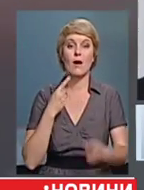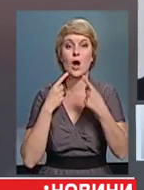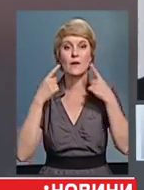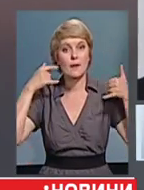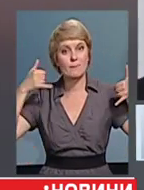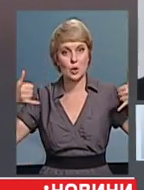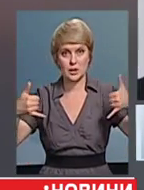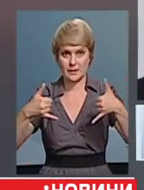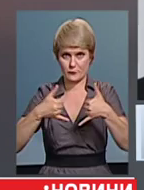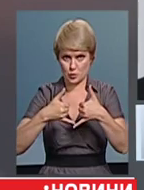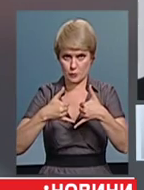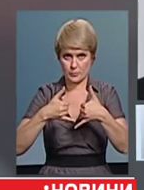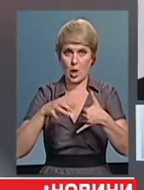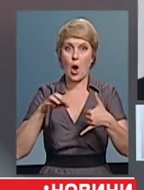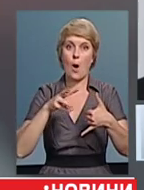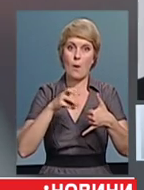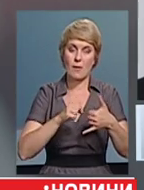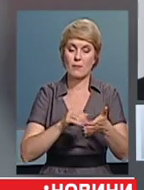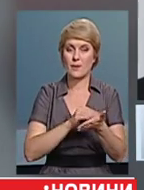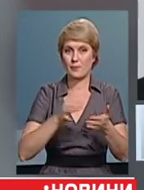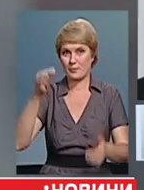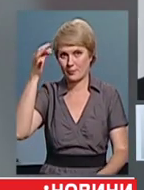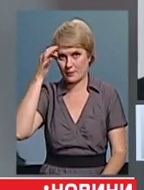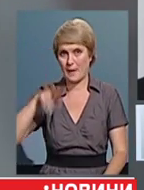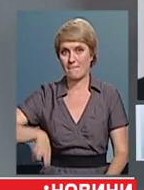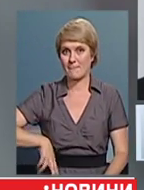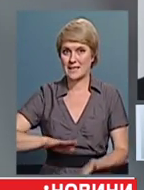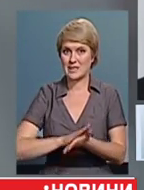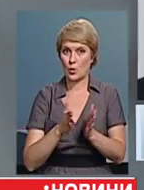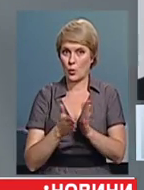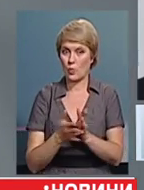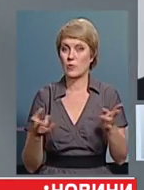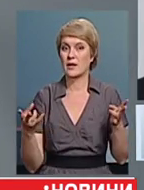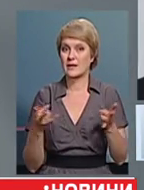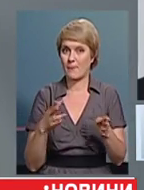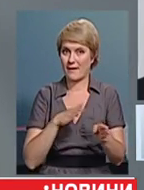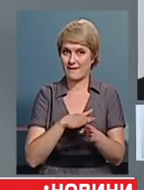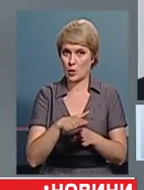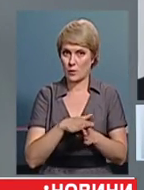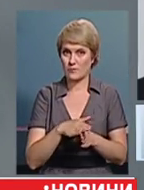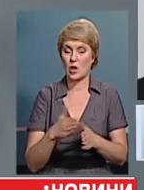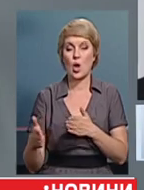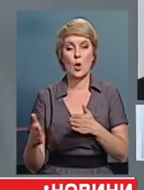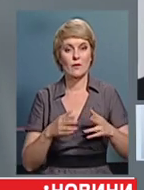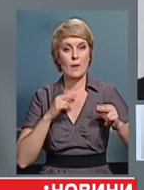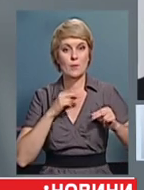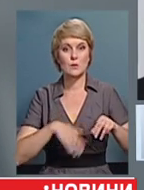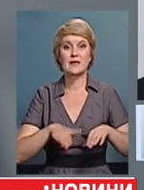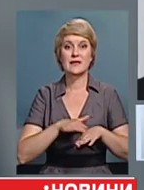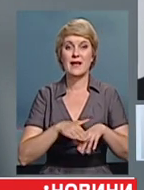Як повідомляє сайт Білого Дому, Обама знову нагадав Путіну, що Мінські угоди треба виконувати. І сказав, що готовий працювати